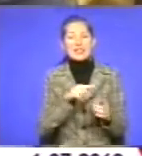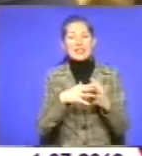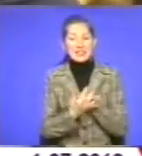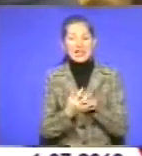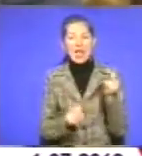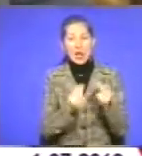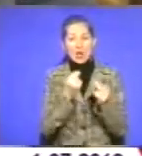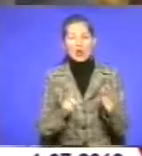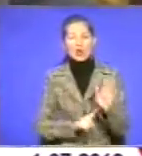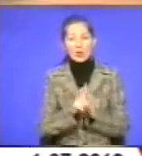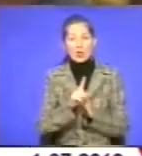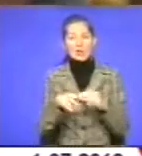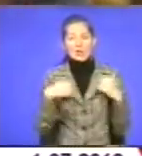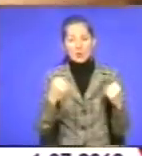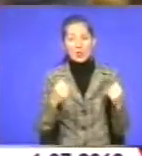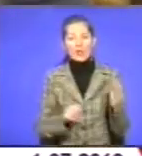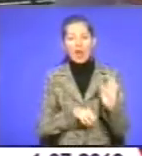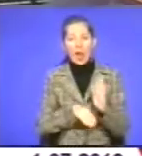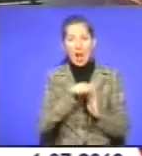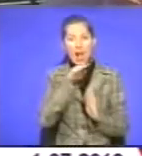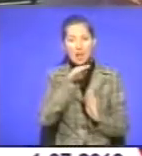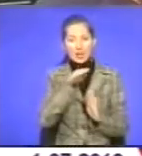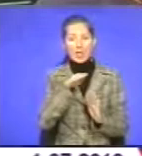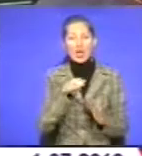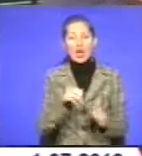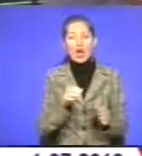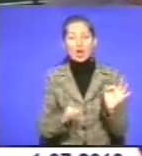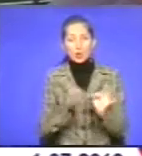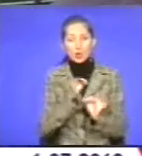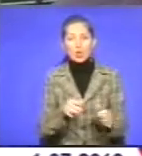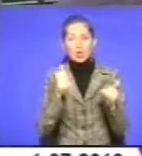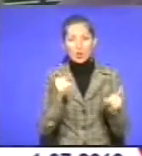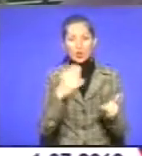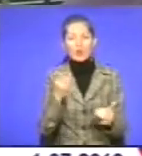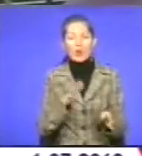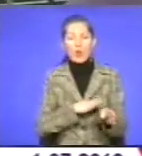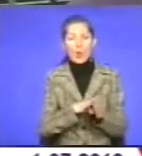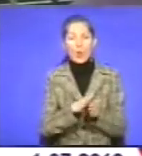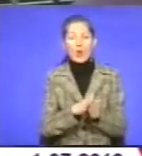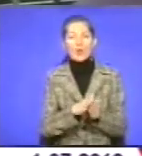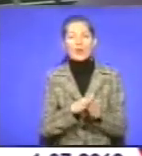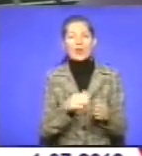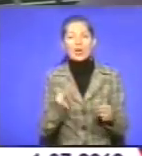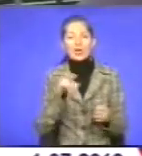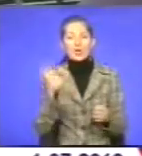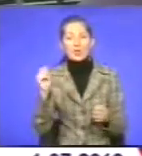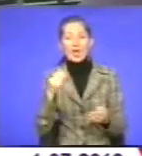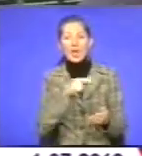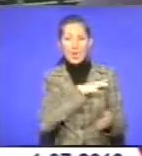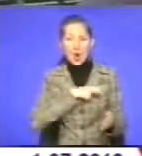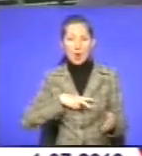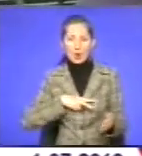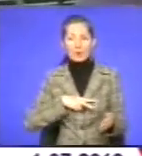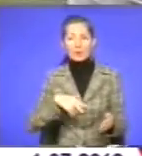спортивна кар'єра. Нині у нього повне досьє нагород із найвищих світових та європейських першостей. Атлет переконаний, не головне,